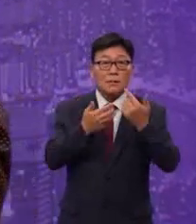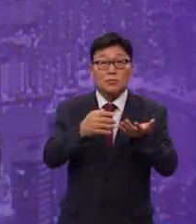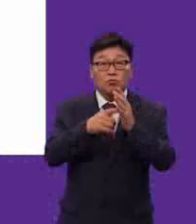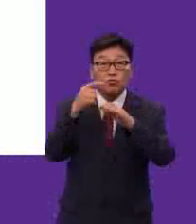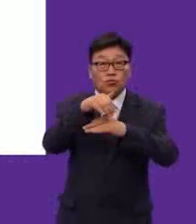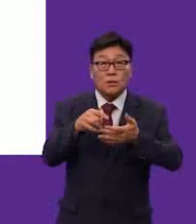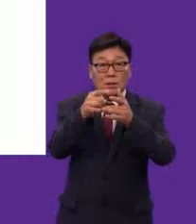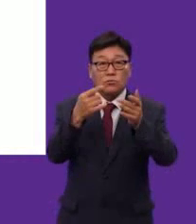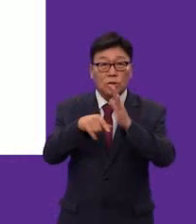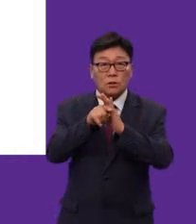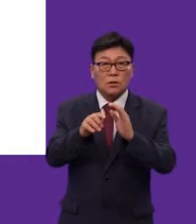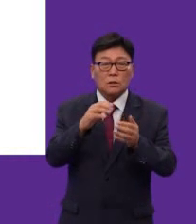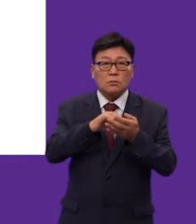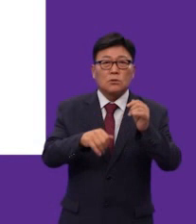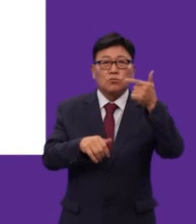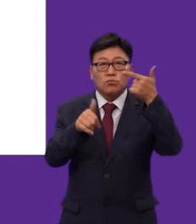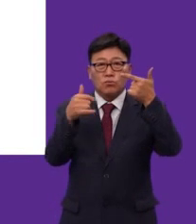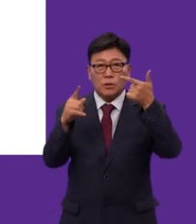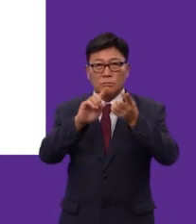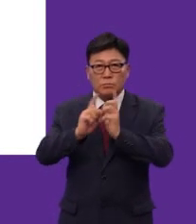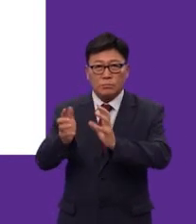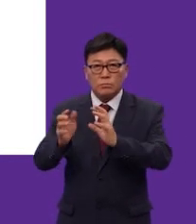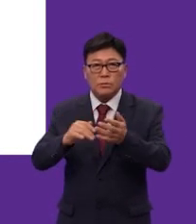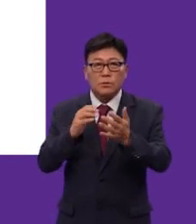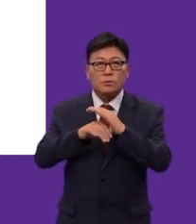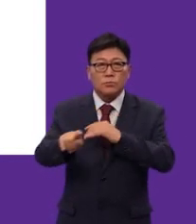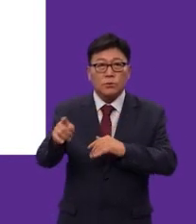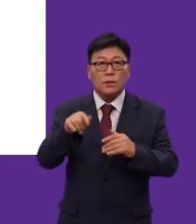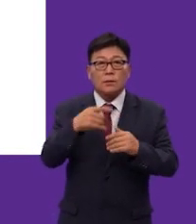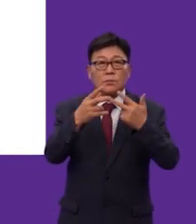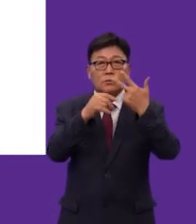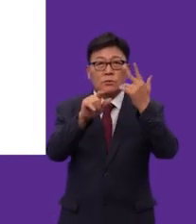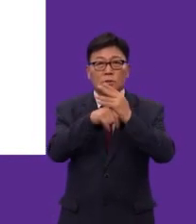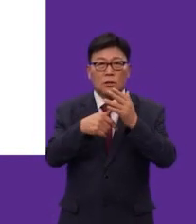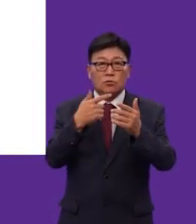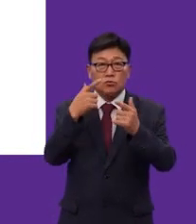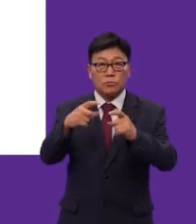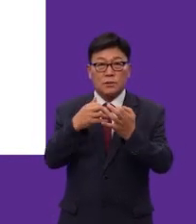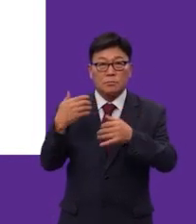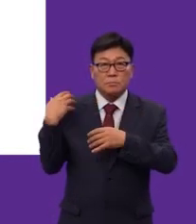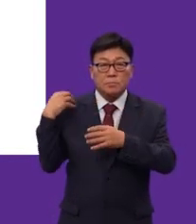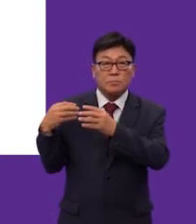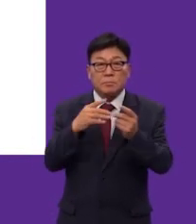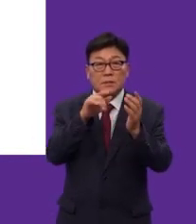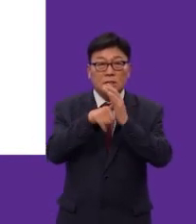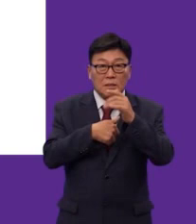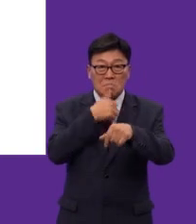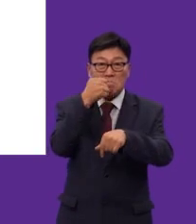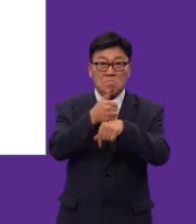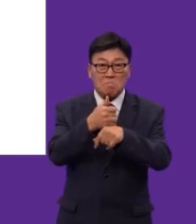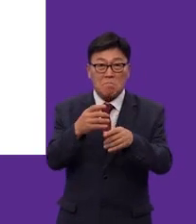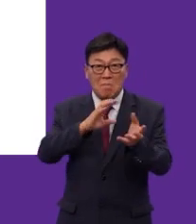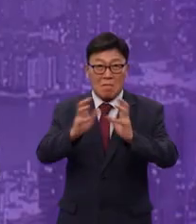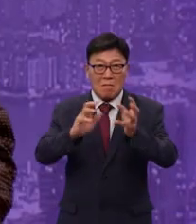하기 위해서 총 6회에 걸친 수기 토론회 과정을 거쳤고, 7월 달에는 주민 리더분들이 모여서 끝장 토론회라는 것을 거치게